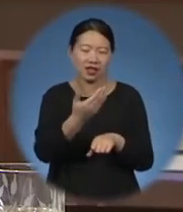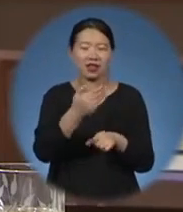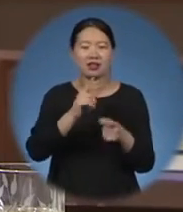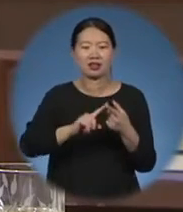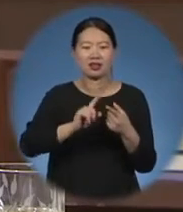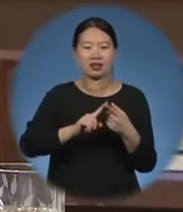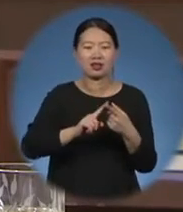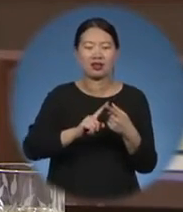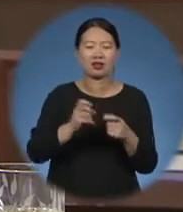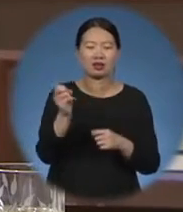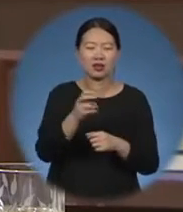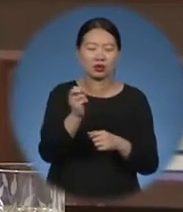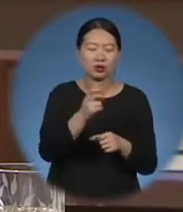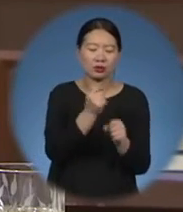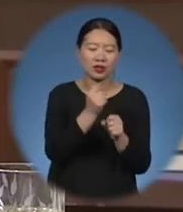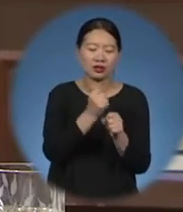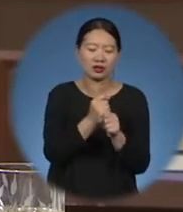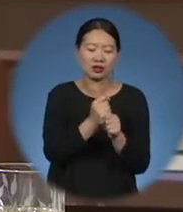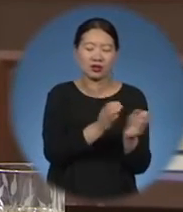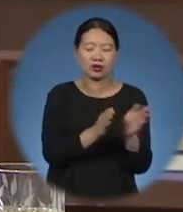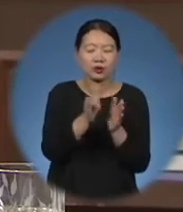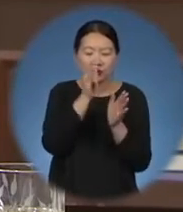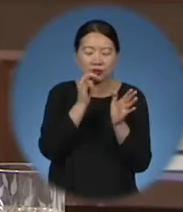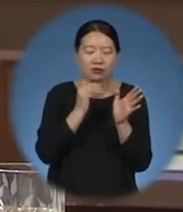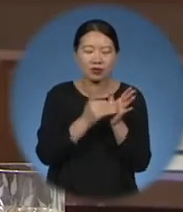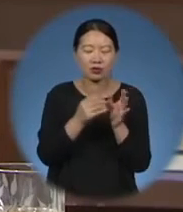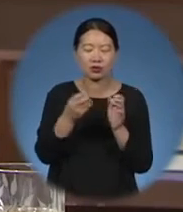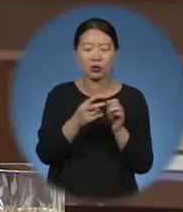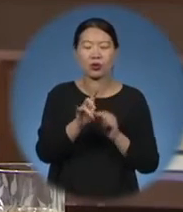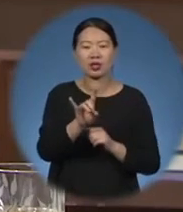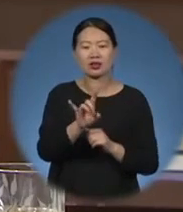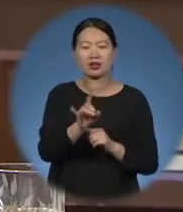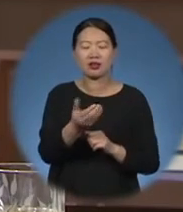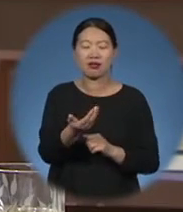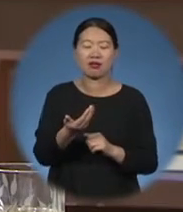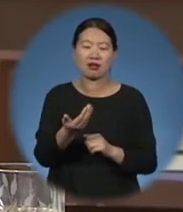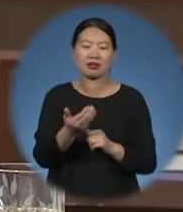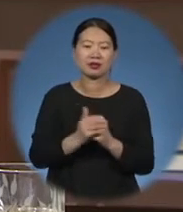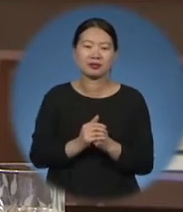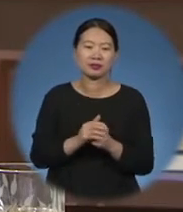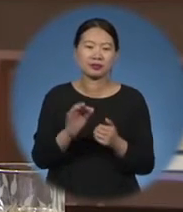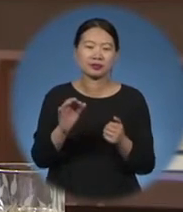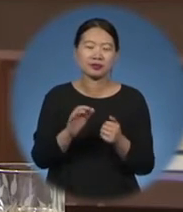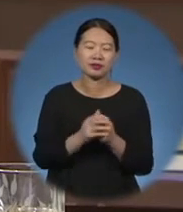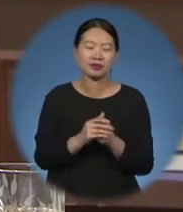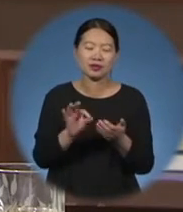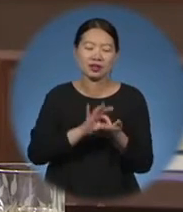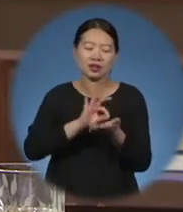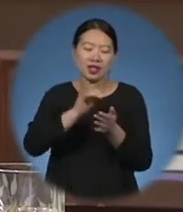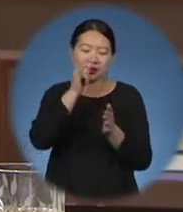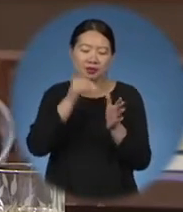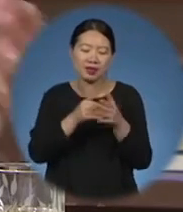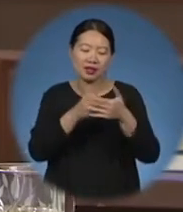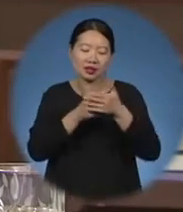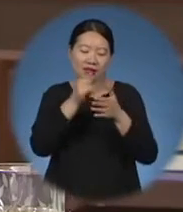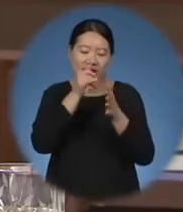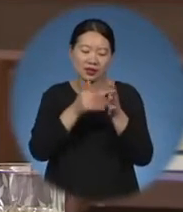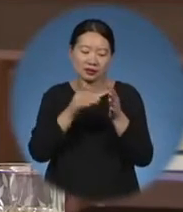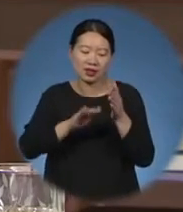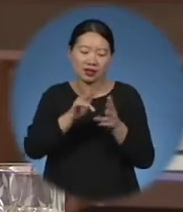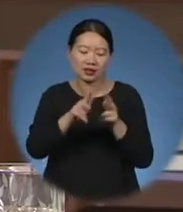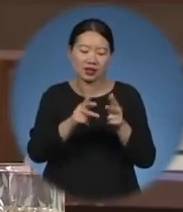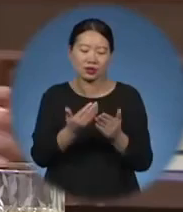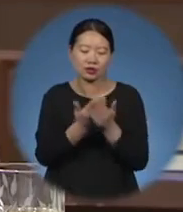체제를 자꾸 구축을 해나가는 부분하고 또 하나는 이제 아까 이야기 나눈 예산을 쓰되 절약하되 산업